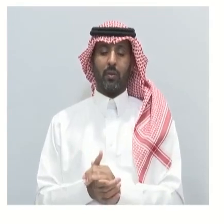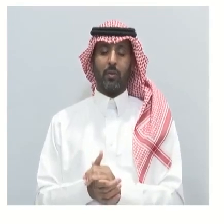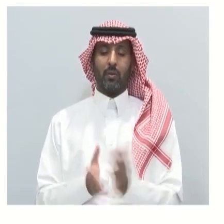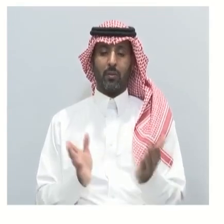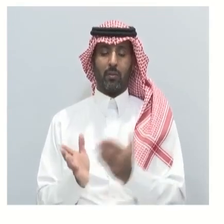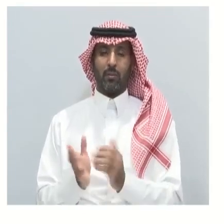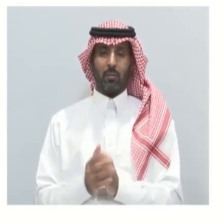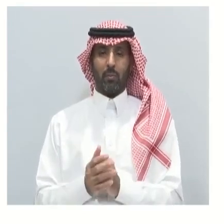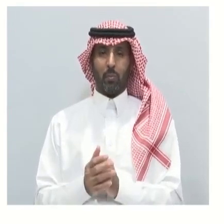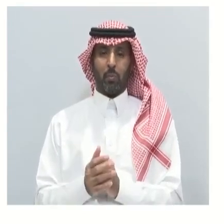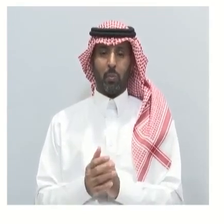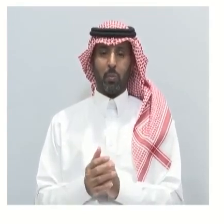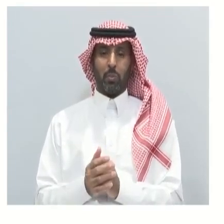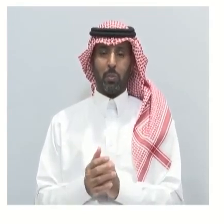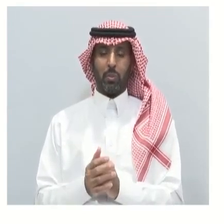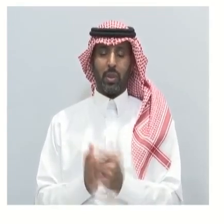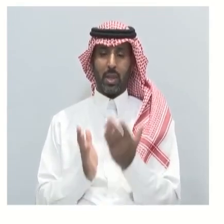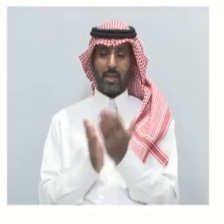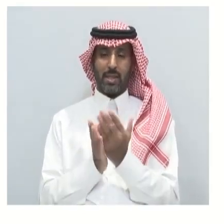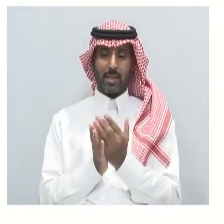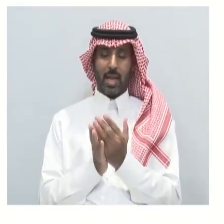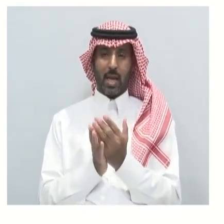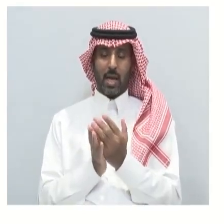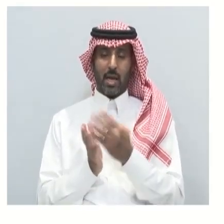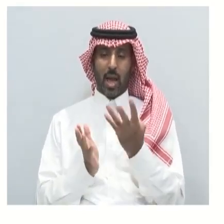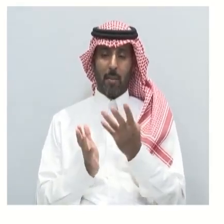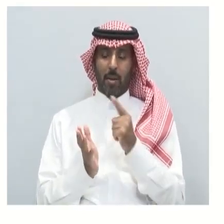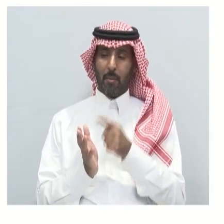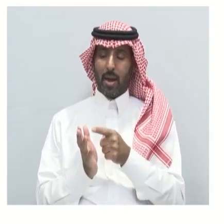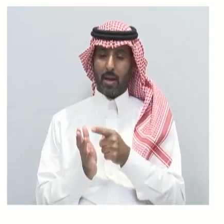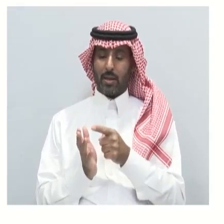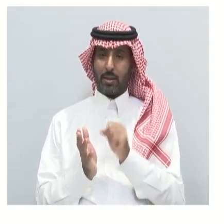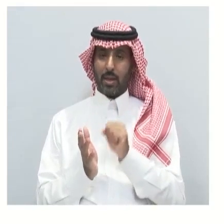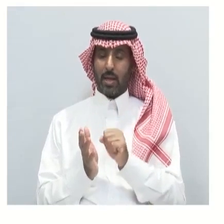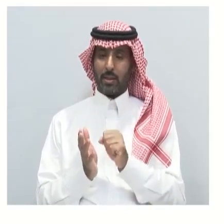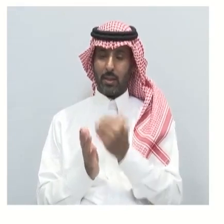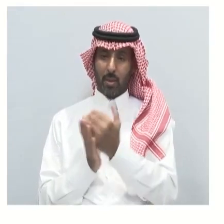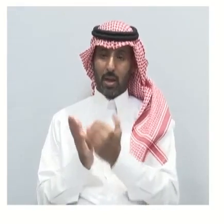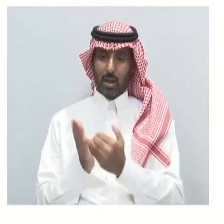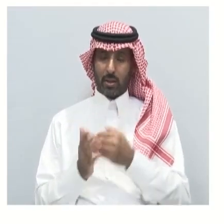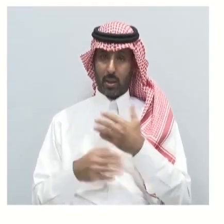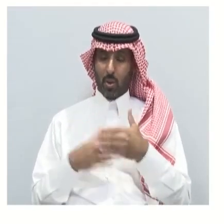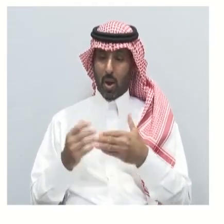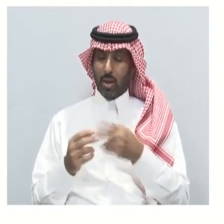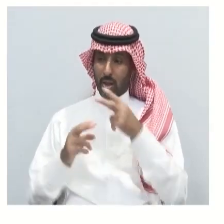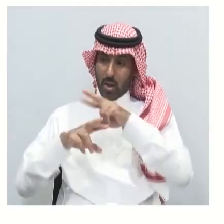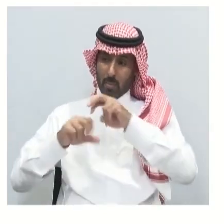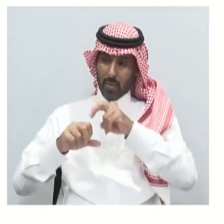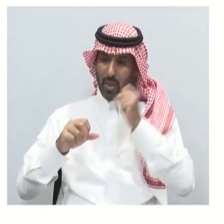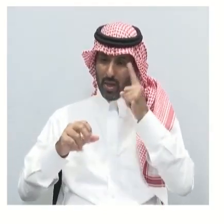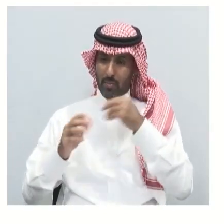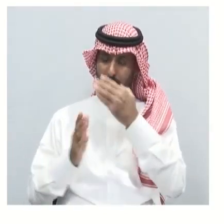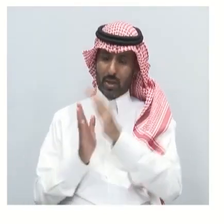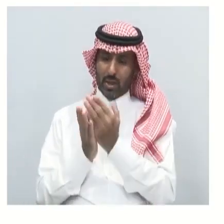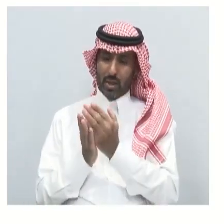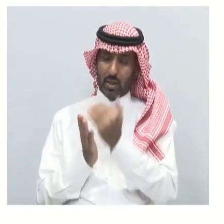بعد ذلك ننتقل ال الدرس الرابع مهاره تحديد مراحل وخطوات البحث العلمي حيث يتبع في البحث